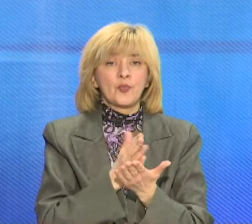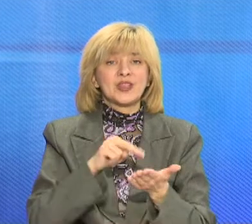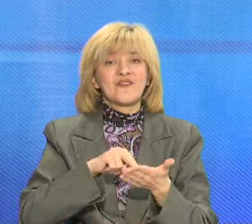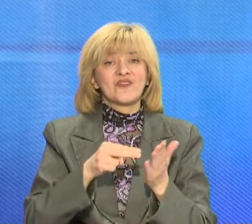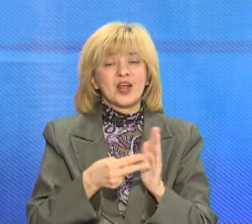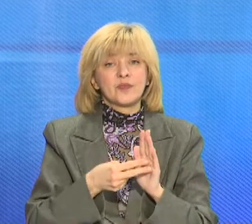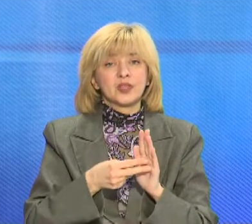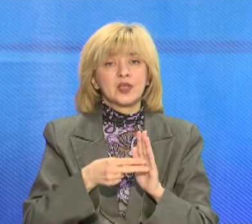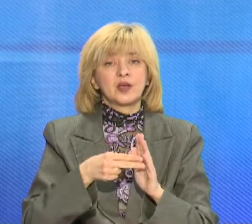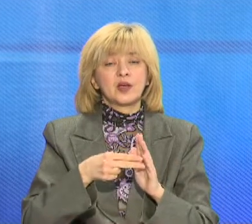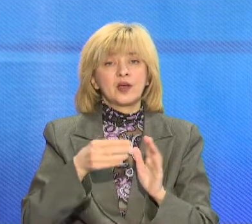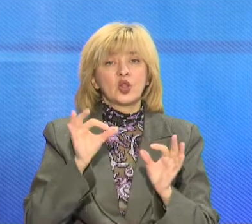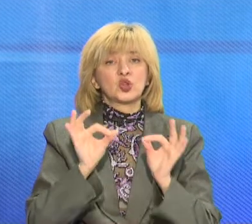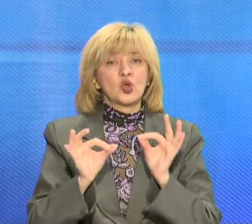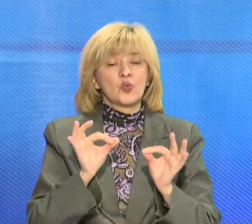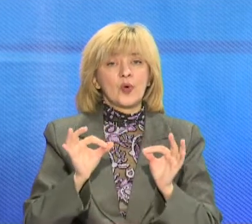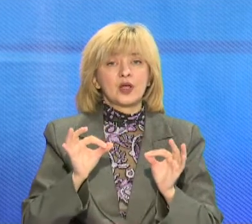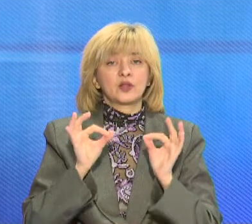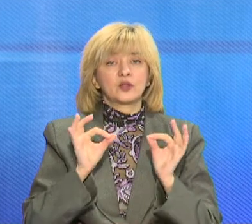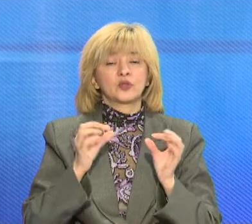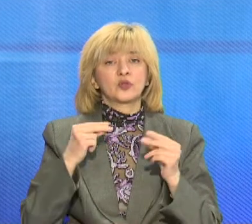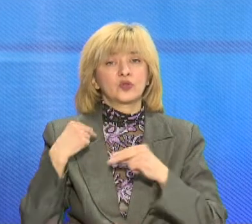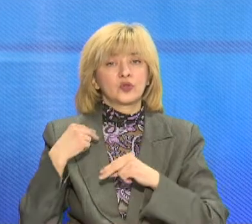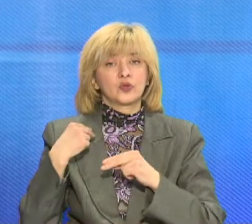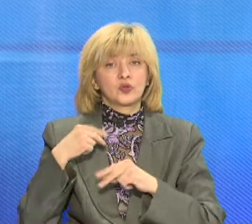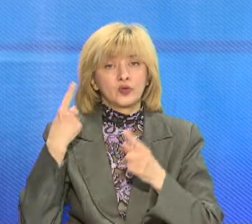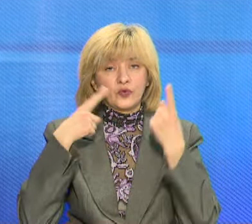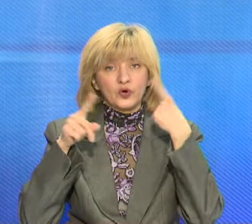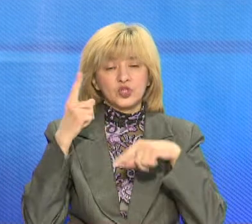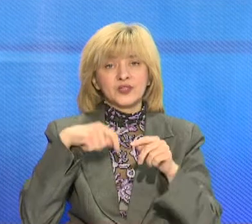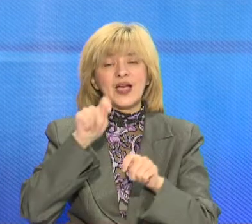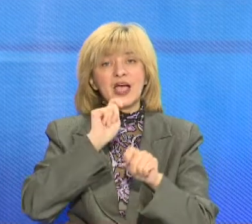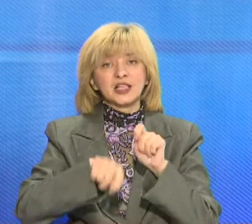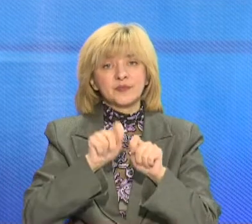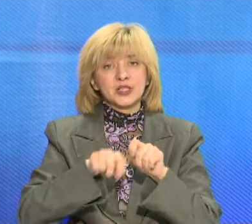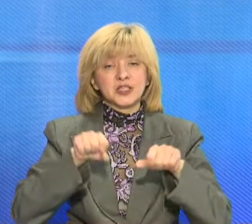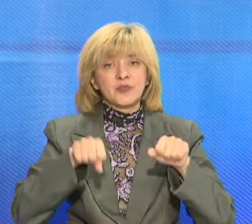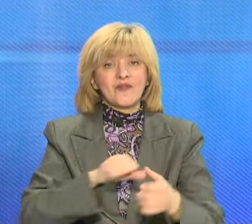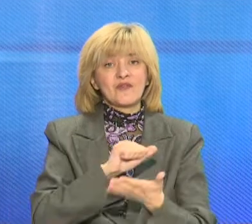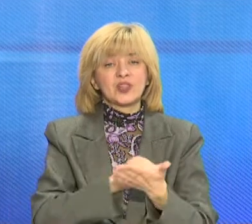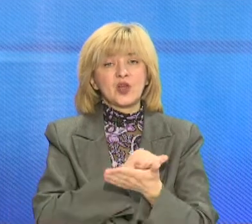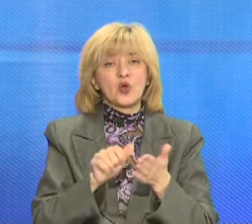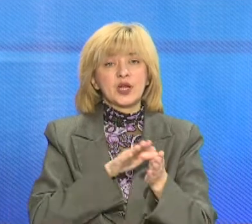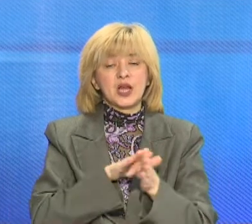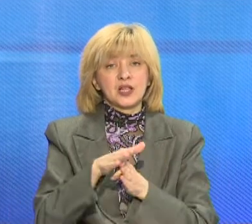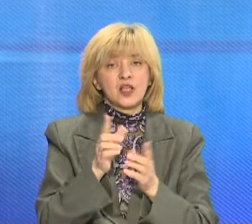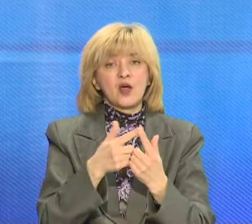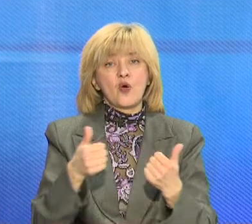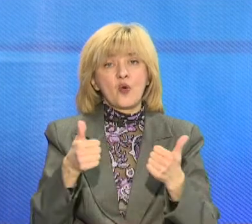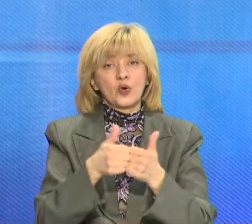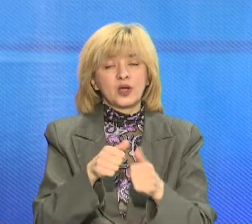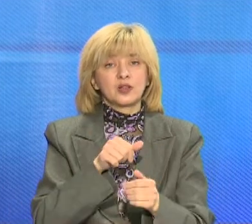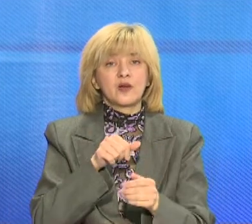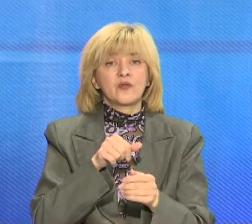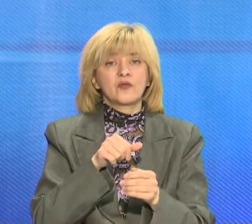в рамках экспертизы правовых документов, в рамках реализации и тактики действий органов принудительного